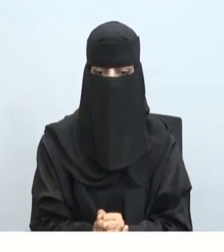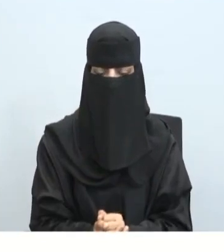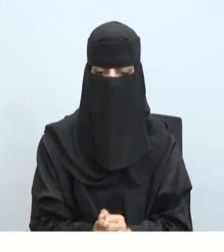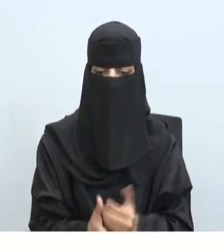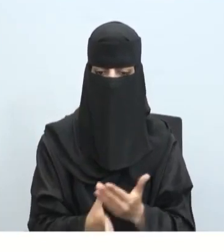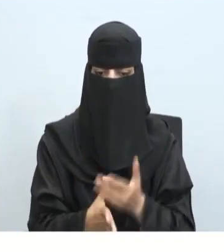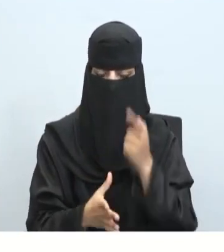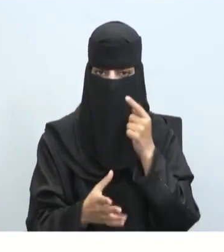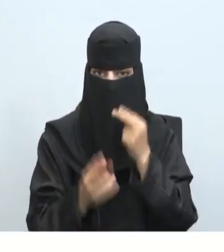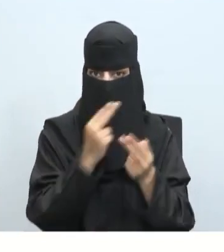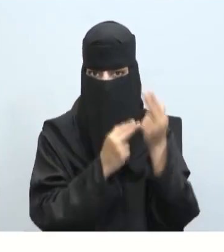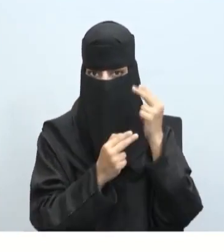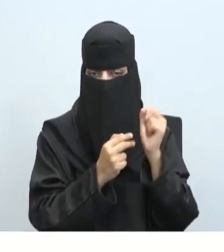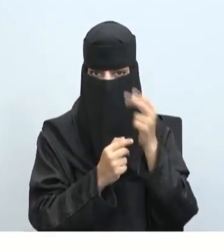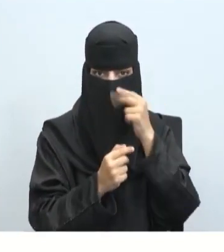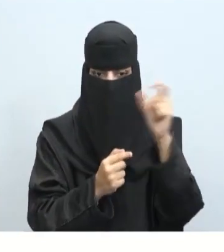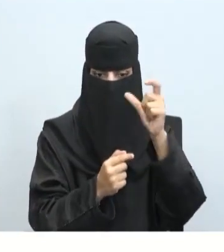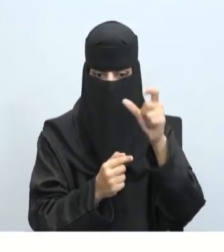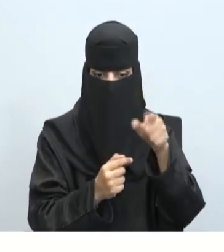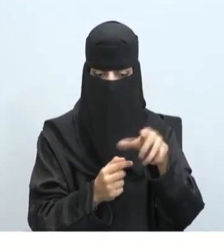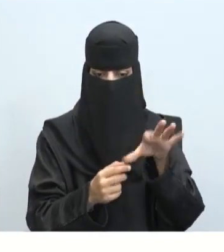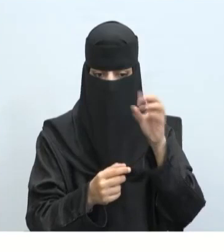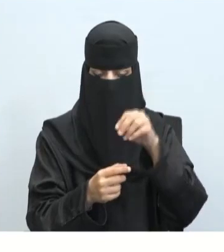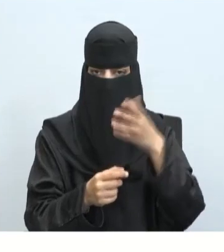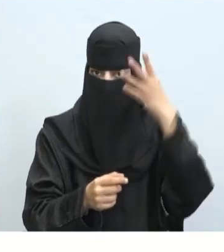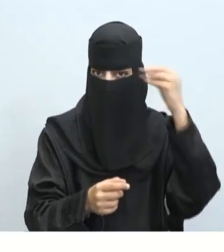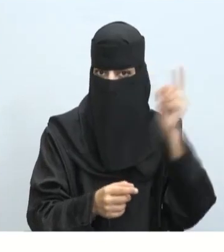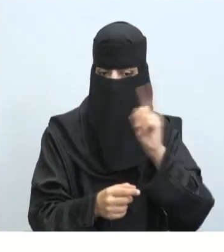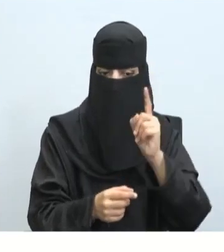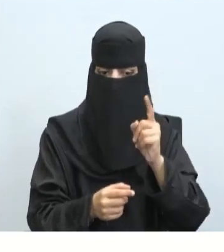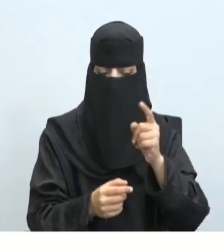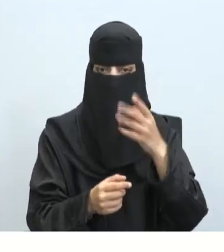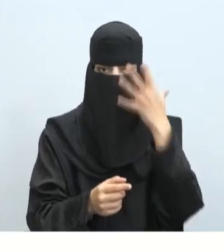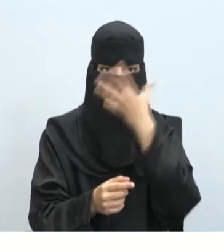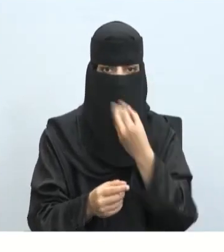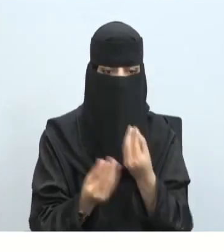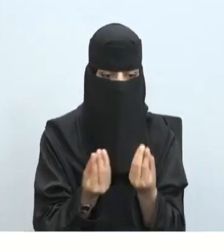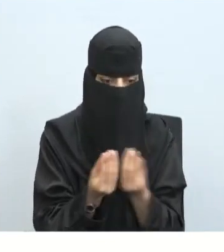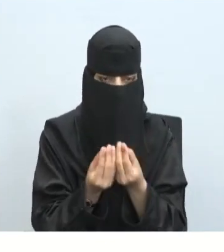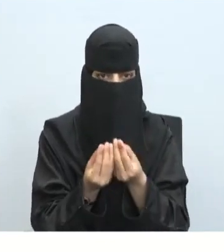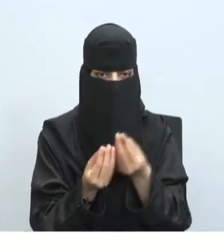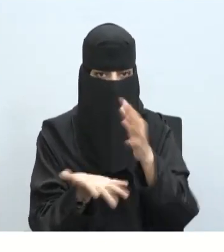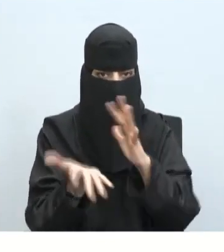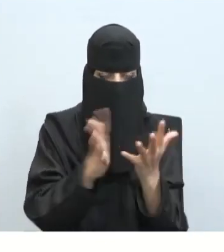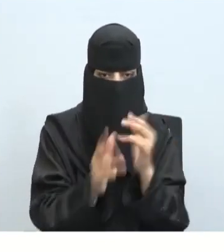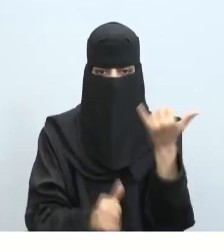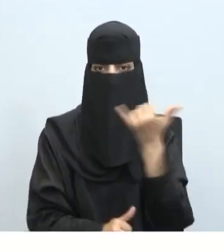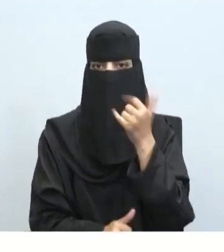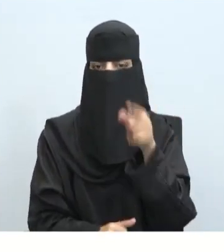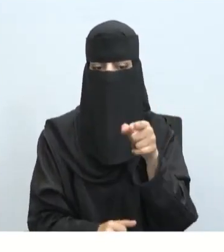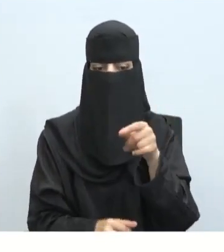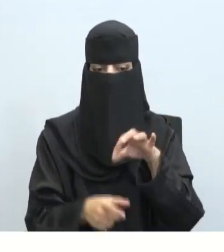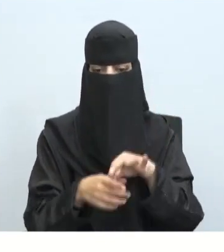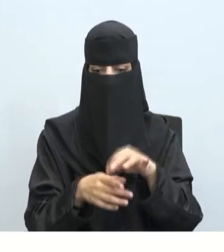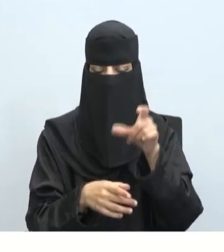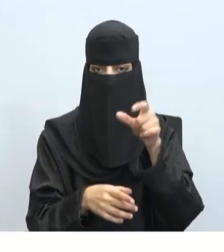تتميز الحضاره الاسلاميه بانها لم تغفل عامل الجمال بوصفه قيمه مهمه